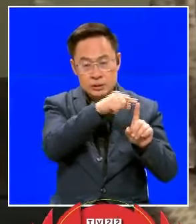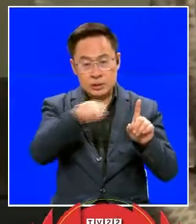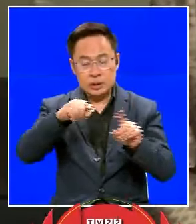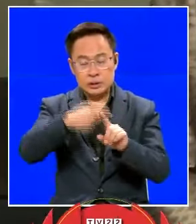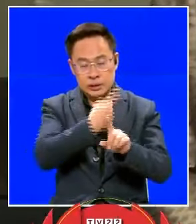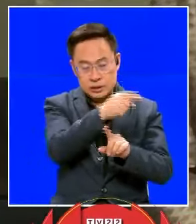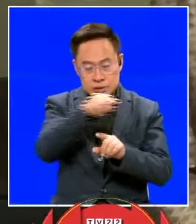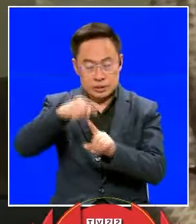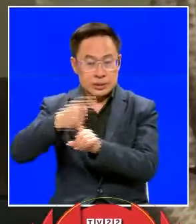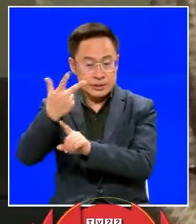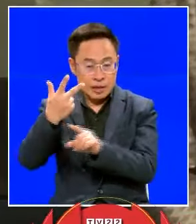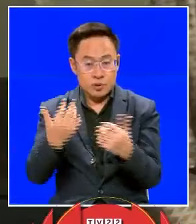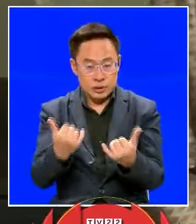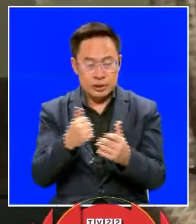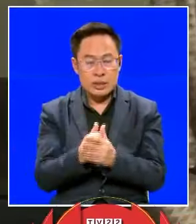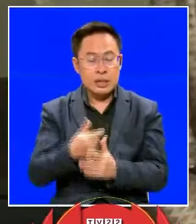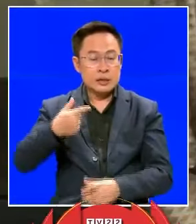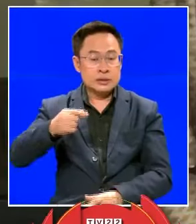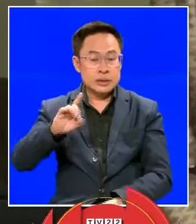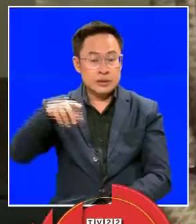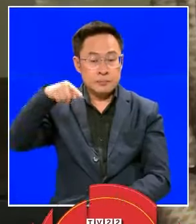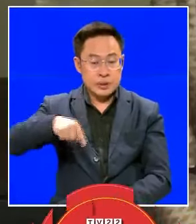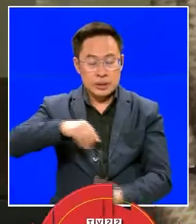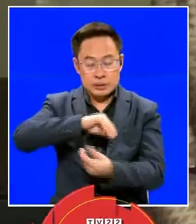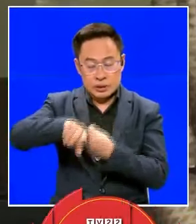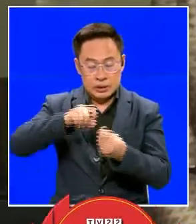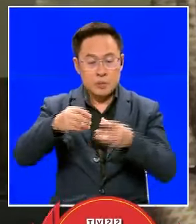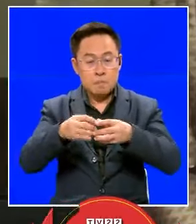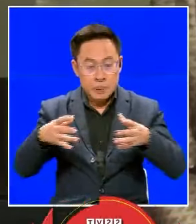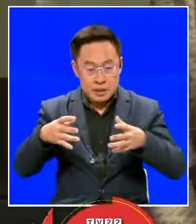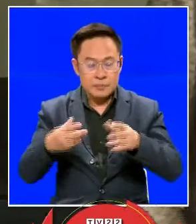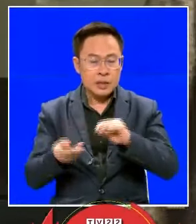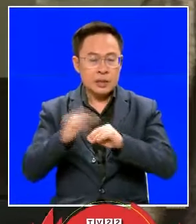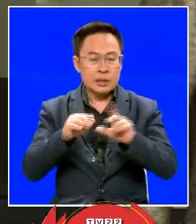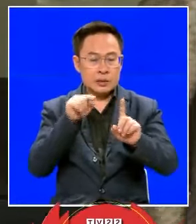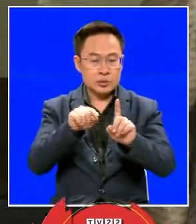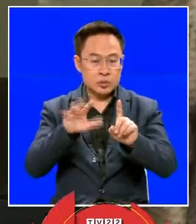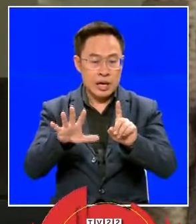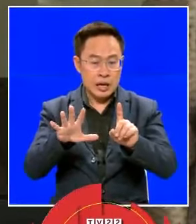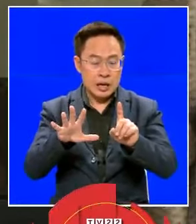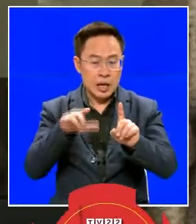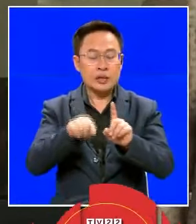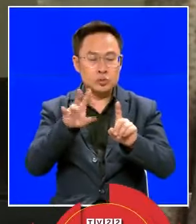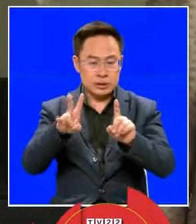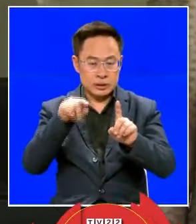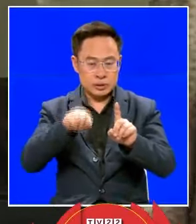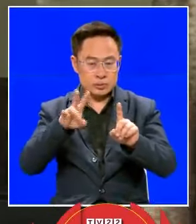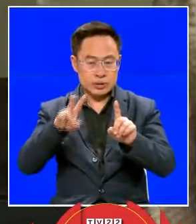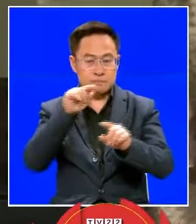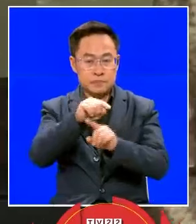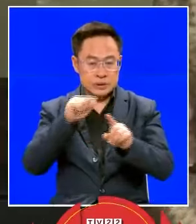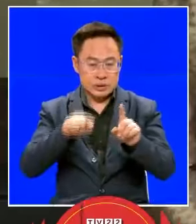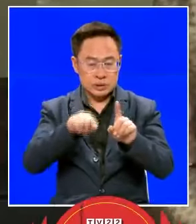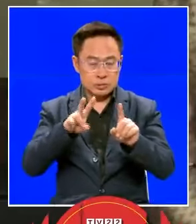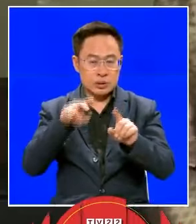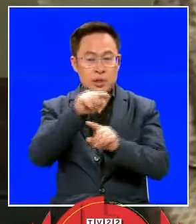ดังที่ทราบนะครับอัตราการเจบตัวหรือ GDPเนี่ยก็อยู่ที่อัตรา 1จุด 7นะครับซึ่งถาม